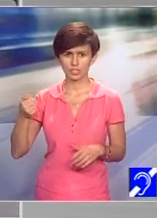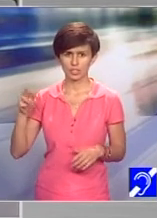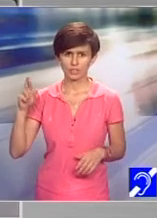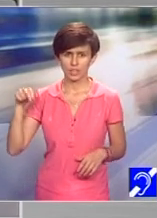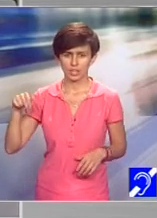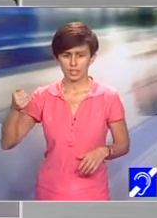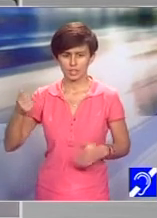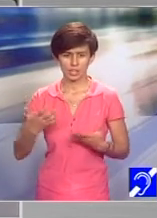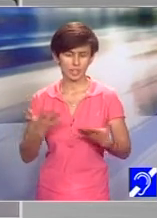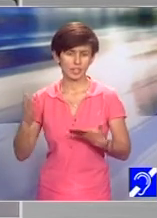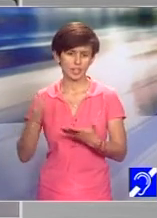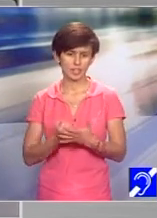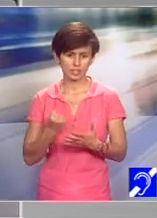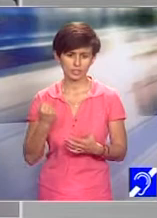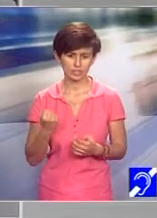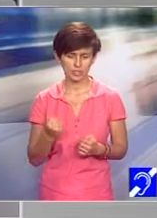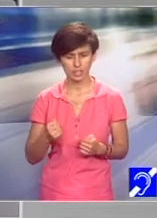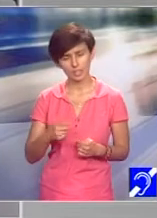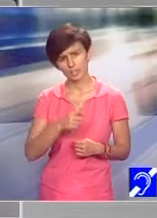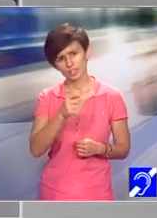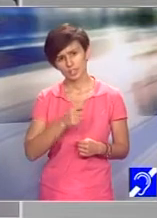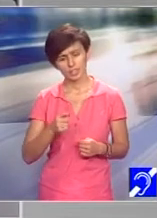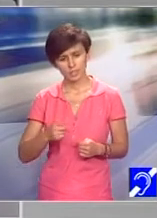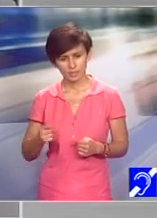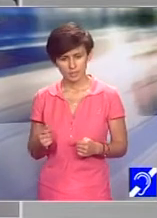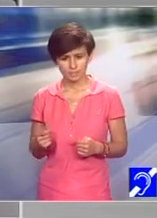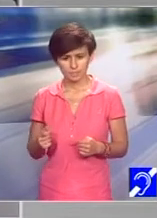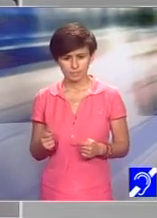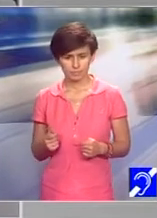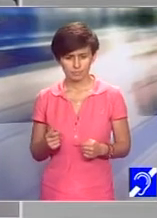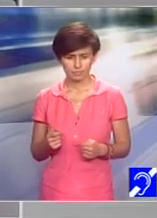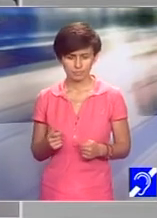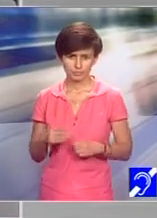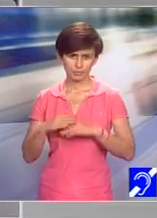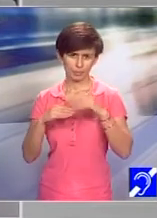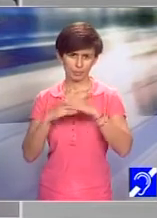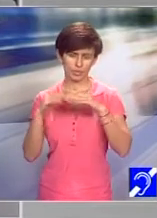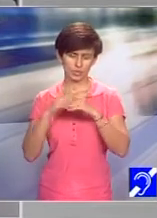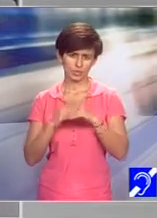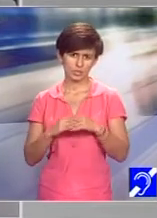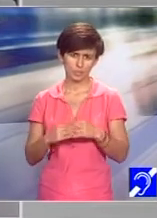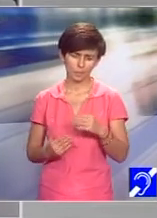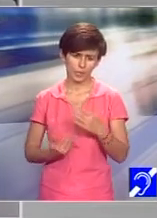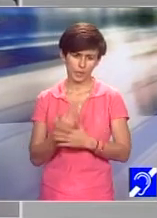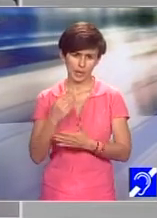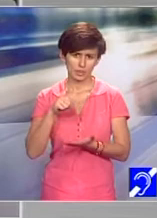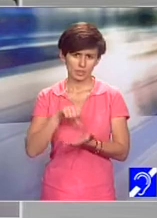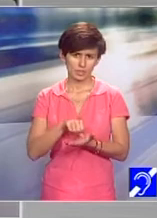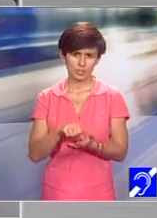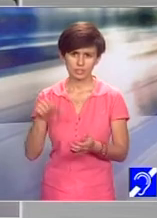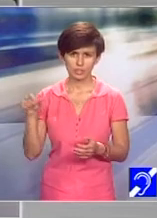a câștigat un proiect de construcția unui nou sediu, iar arhitectul va